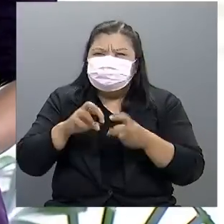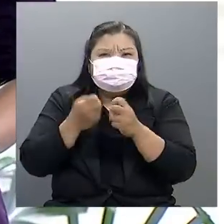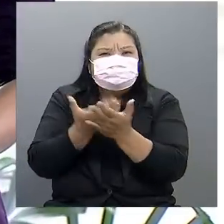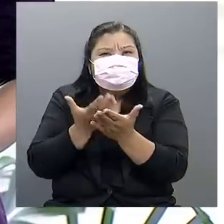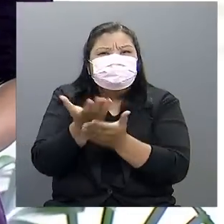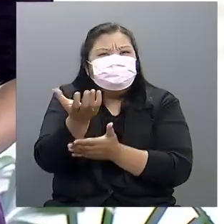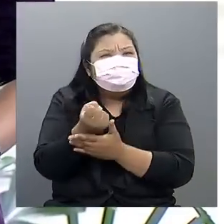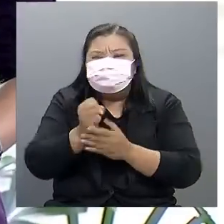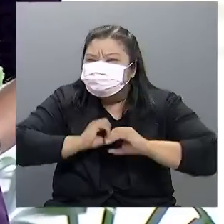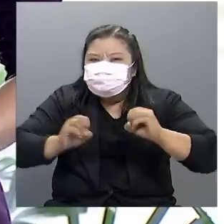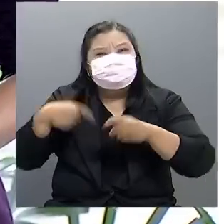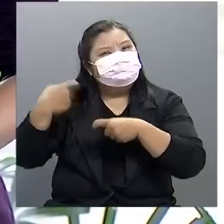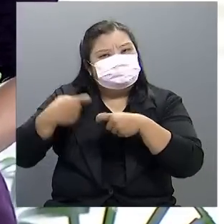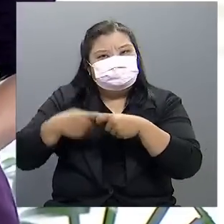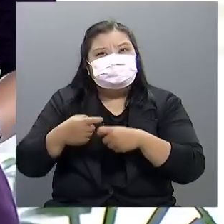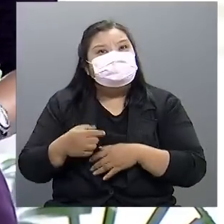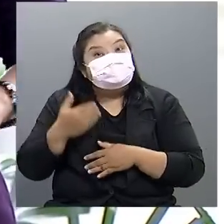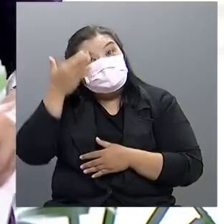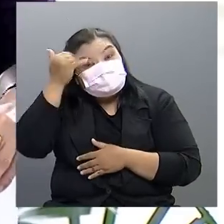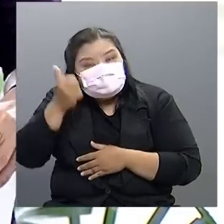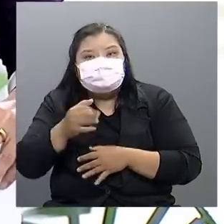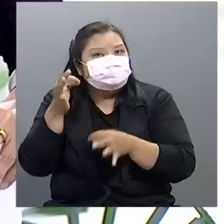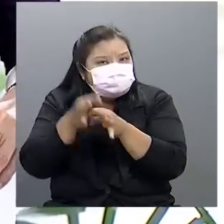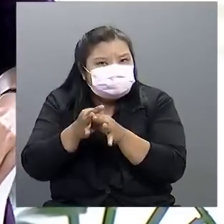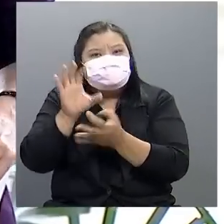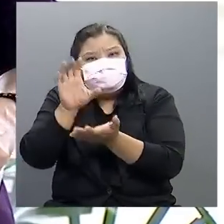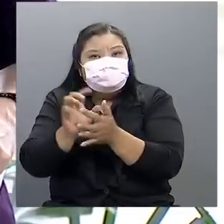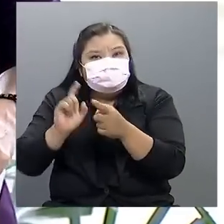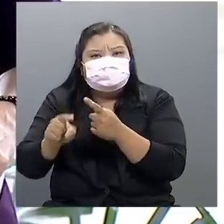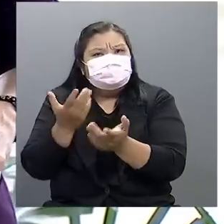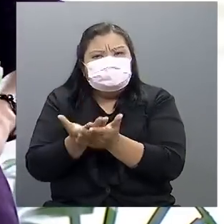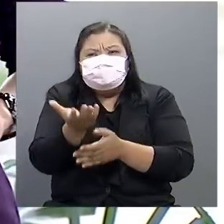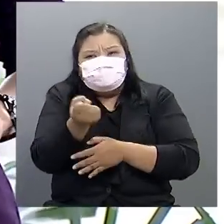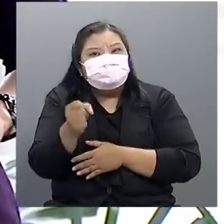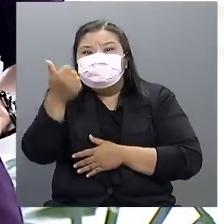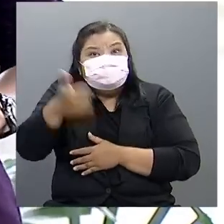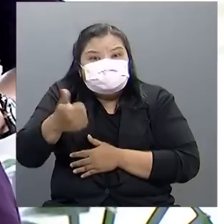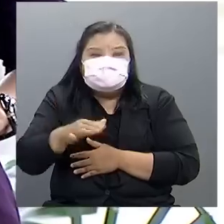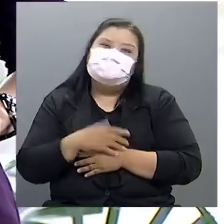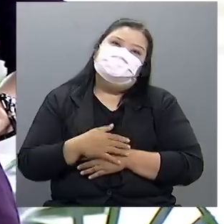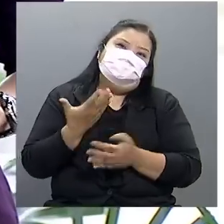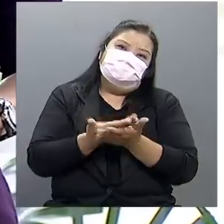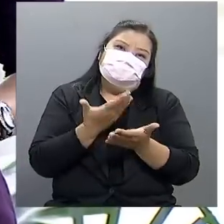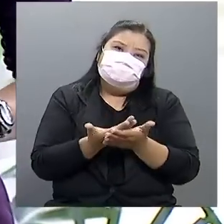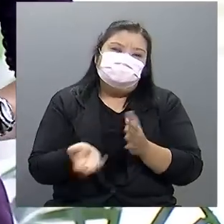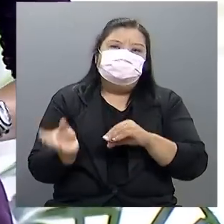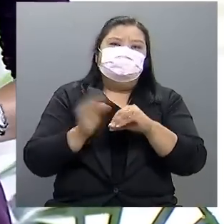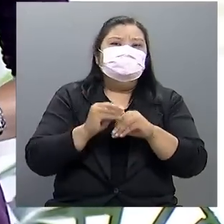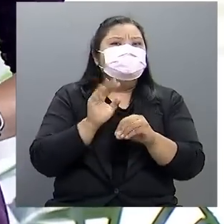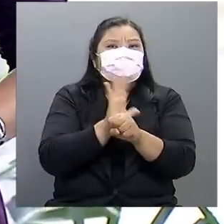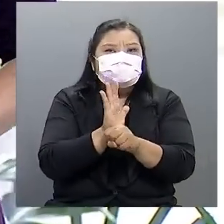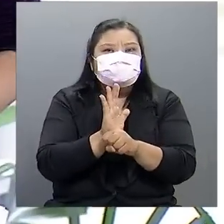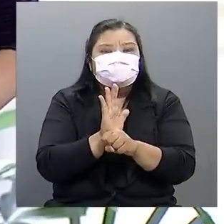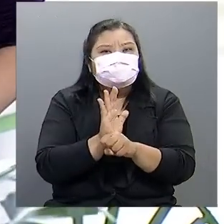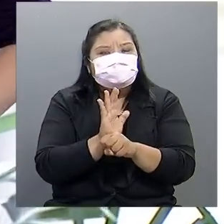คืพูดยง่ายเขาไม่ให้กู้นั่นอะทีนี้พอเขาไมใหกู้แล้วจะเดินหนาธรกิต่ไปยัไล่ะก็ลำบ่า